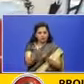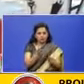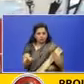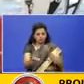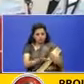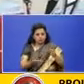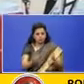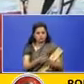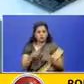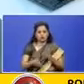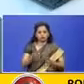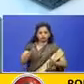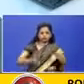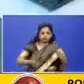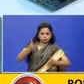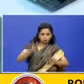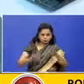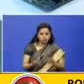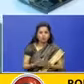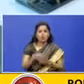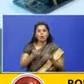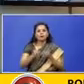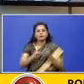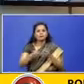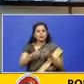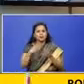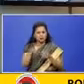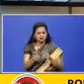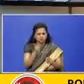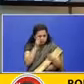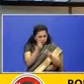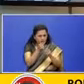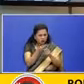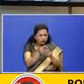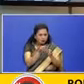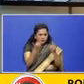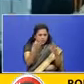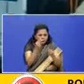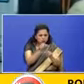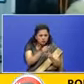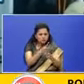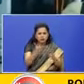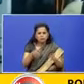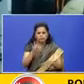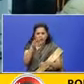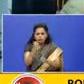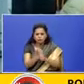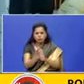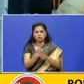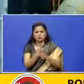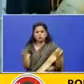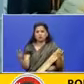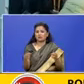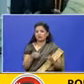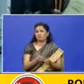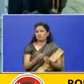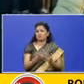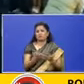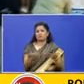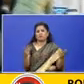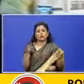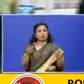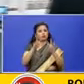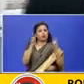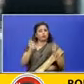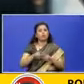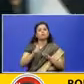एग्रीकल्चर, रोबोटिक्स, सेमीकंडक्टर्स, 5G कम्युनिकेशंस, ऐसी ढेर सारी थीम्स पर ये